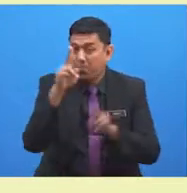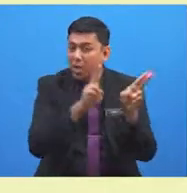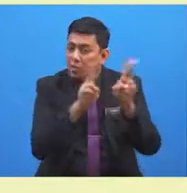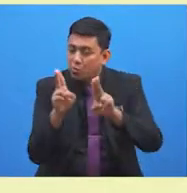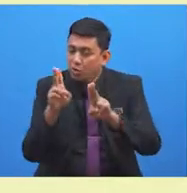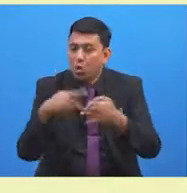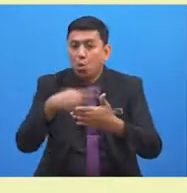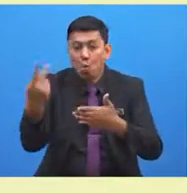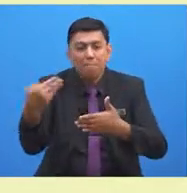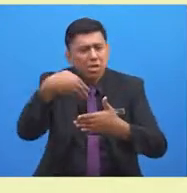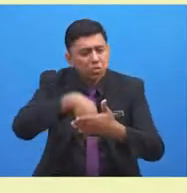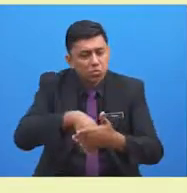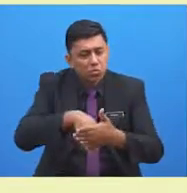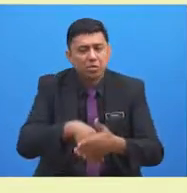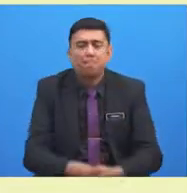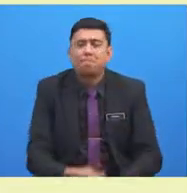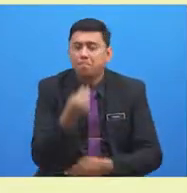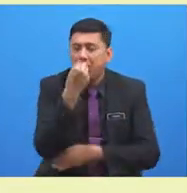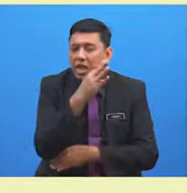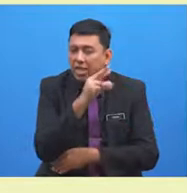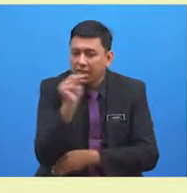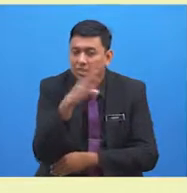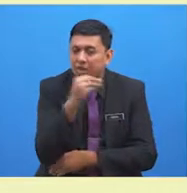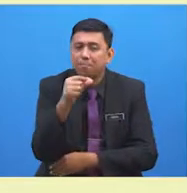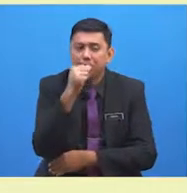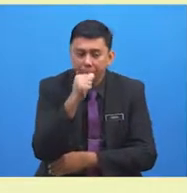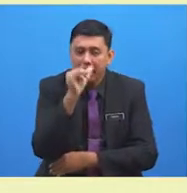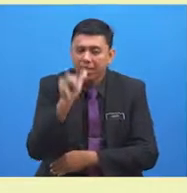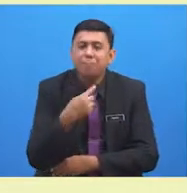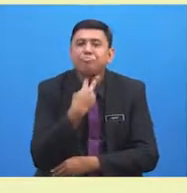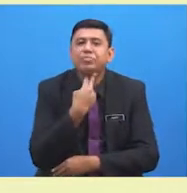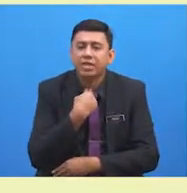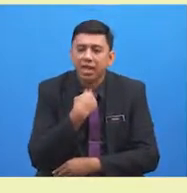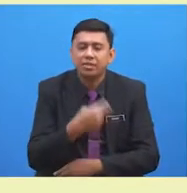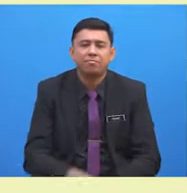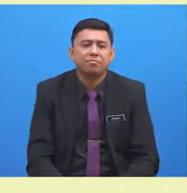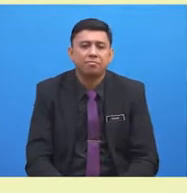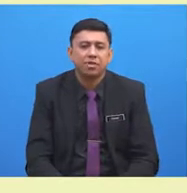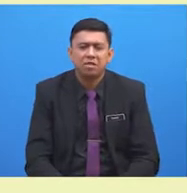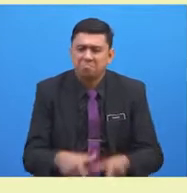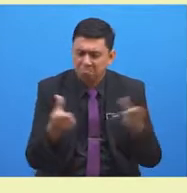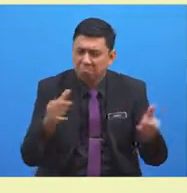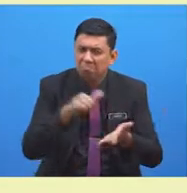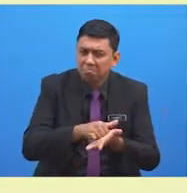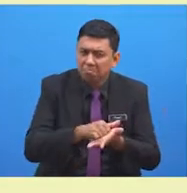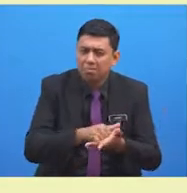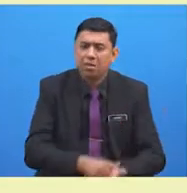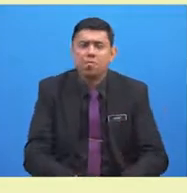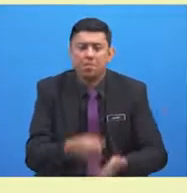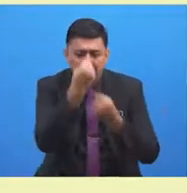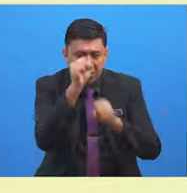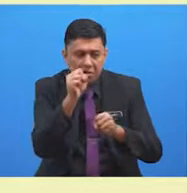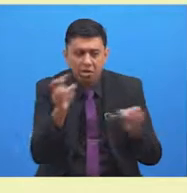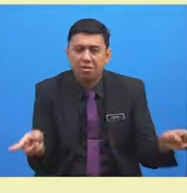keluar masuk dan juga makanan dan minuman yang ditelan. Selain itu, pharynx menyediakan